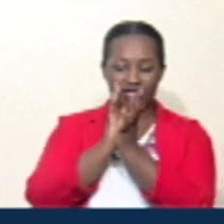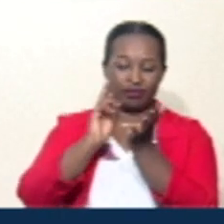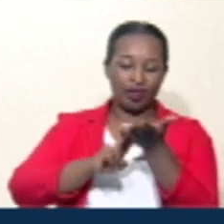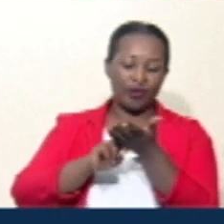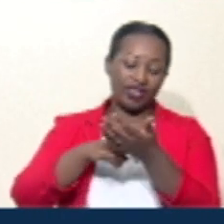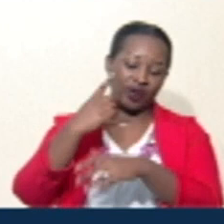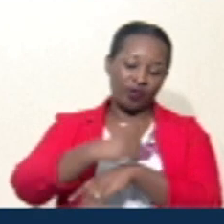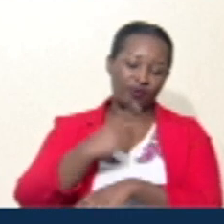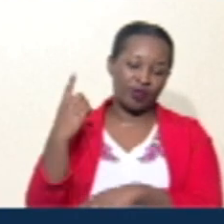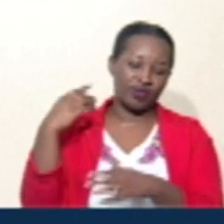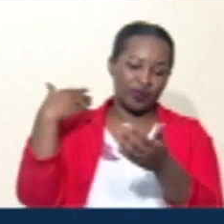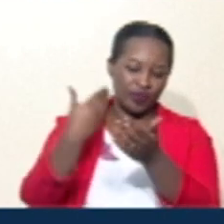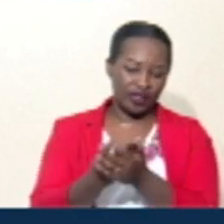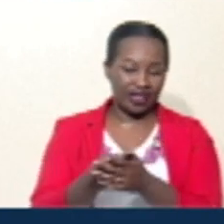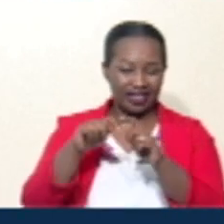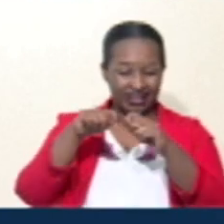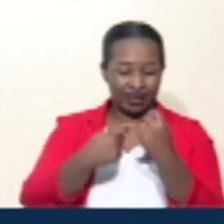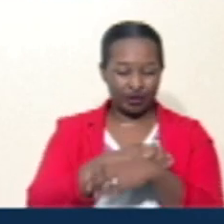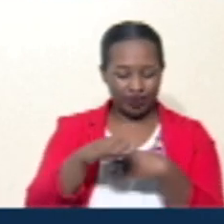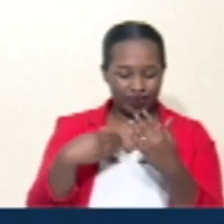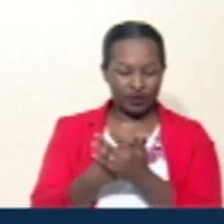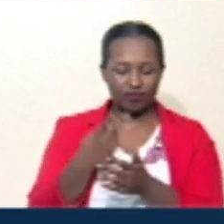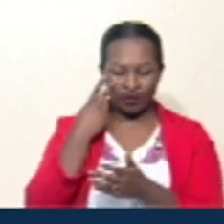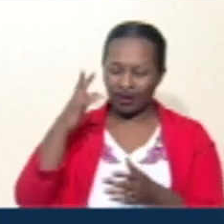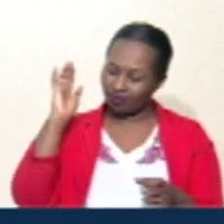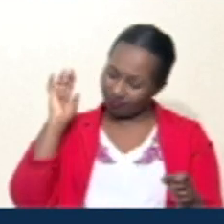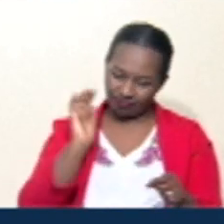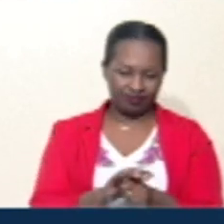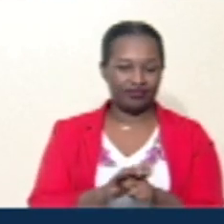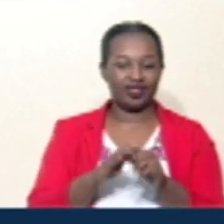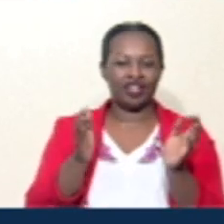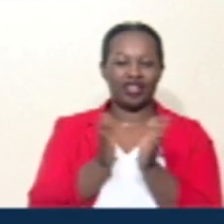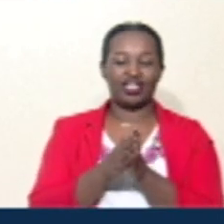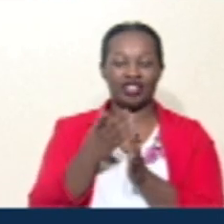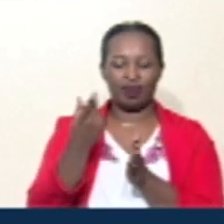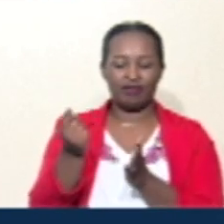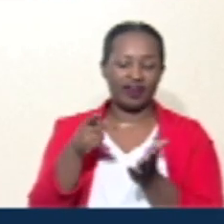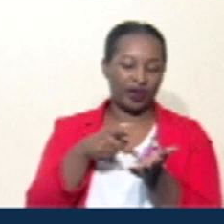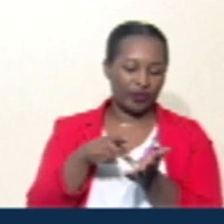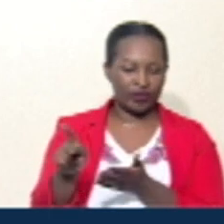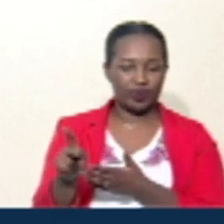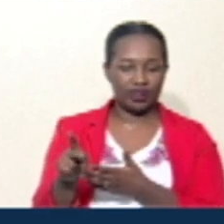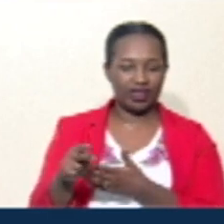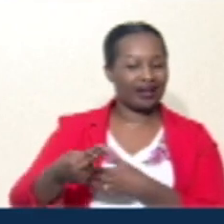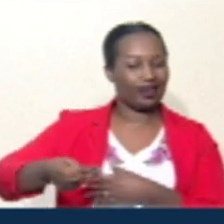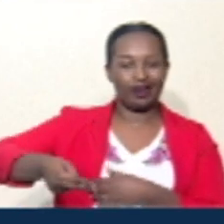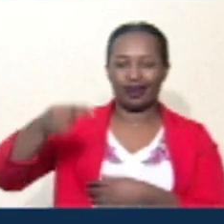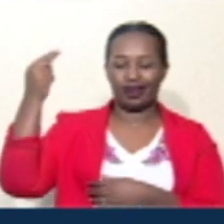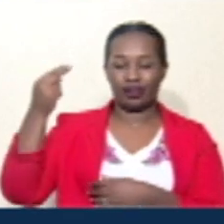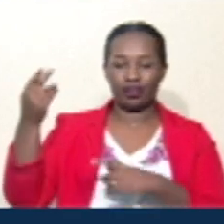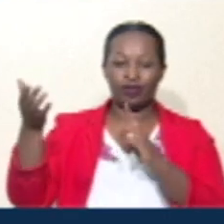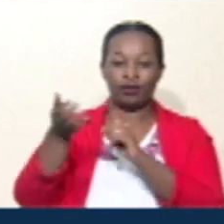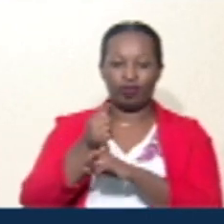munsi kugeza ku zikoreshwa ku gihembwe usanga ari nyinshi kandi n'igiciro cyazo gihanitse.